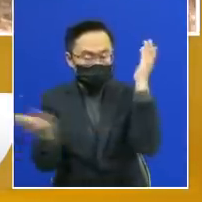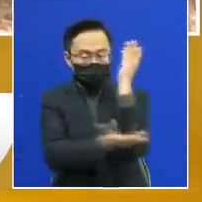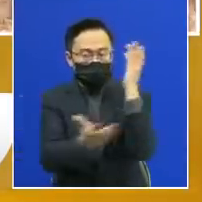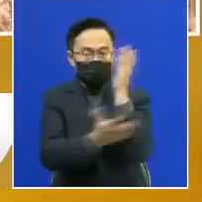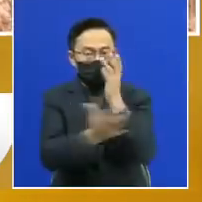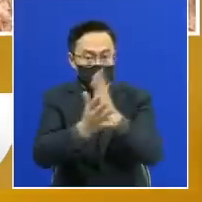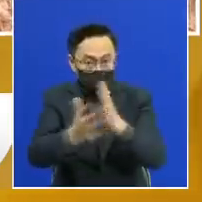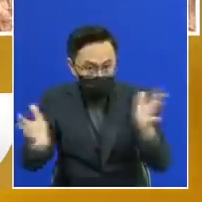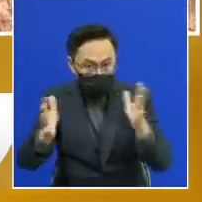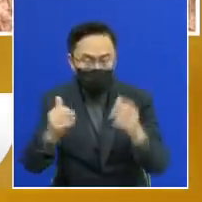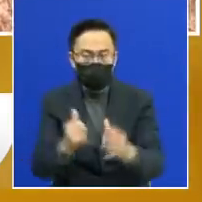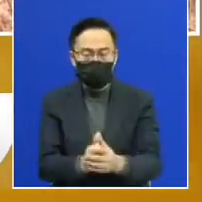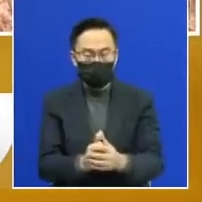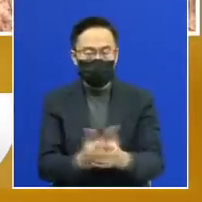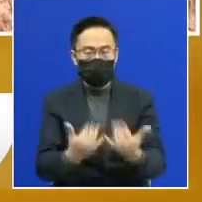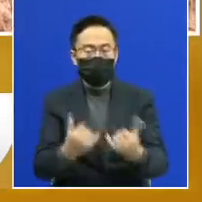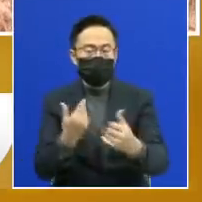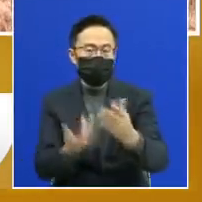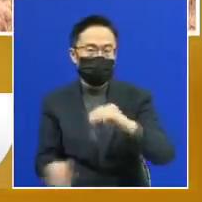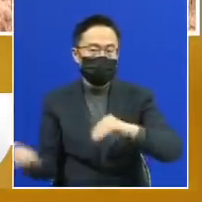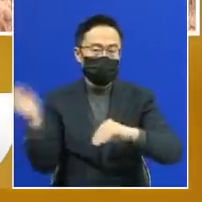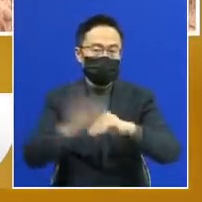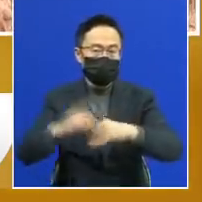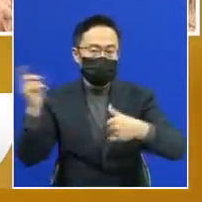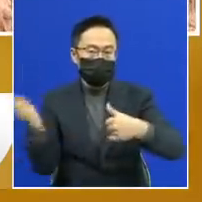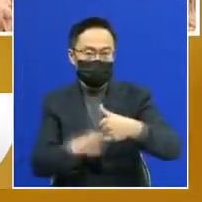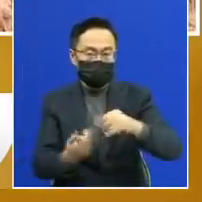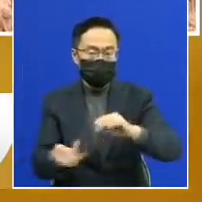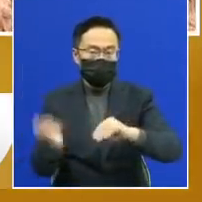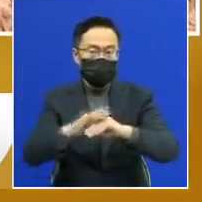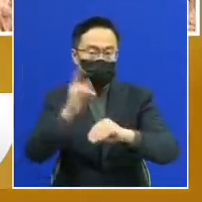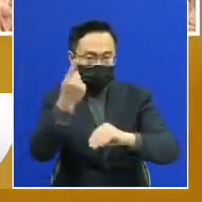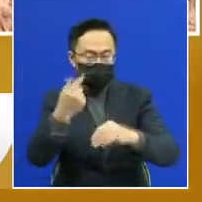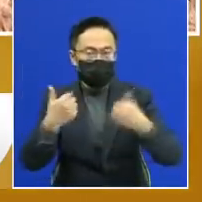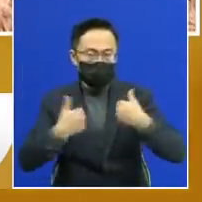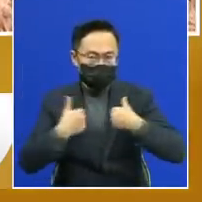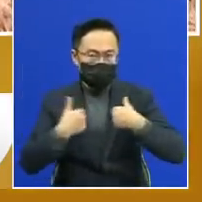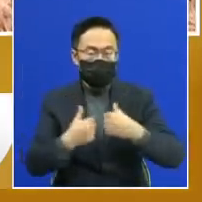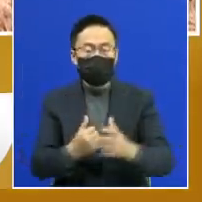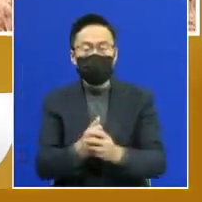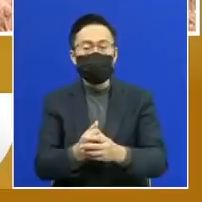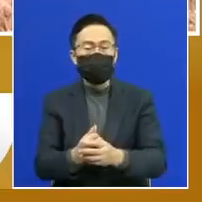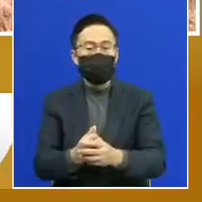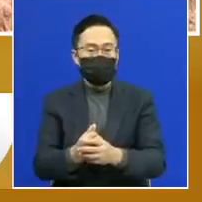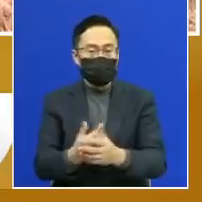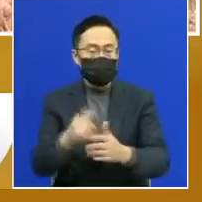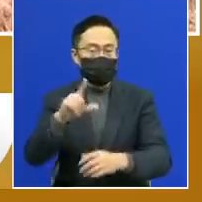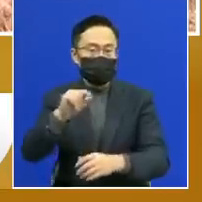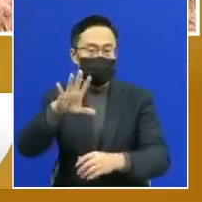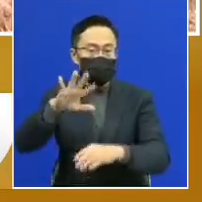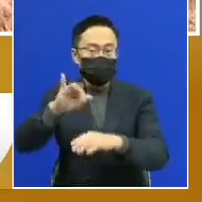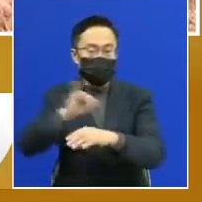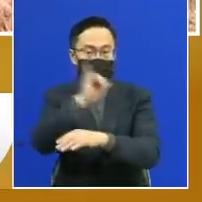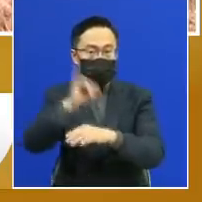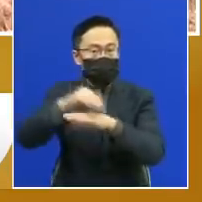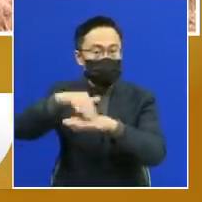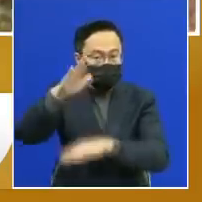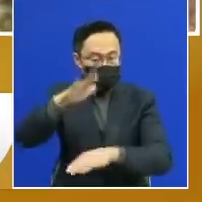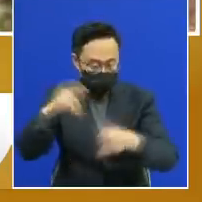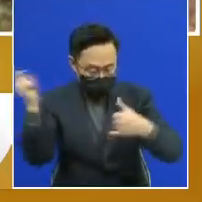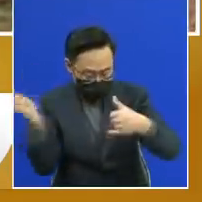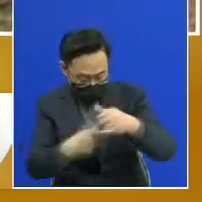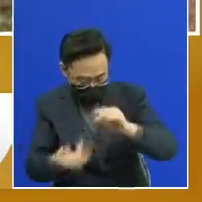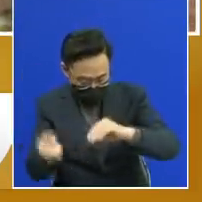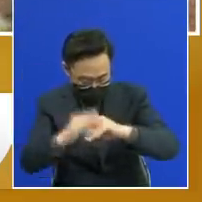ไม้ซึ่งเป็นป่าไม้ห่วงห้ามนะครับหรือแหล่งต้นน้ำลำธารเนี่ยและครอบครองเกินกว่า25ไร่เนี่ยอัตราโทษก็ตั้ง